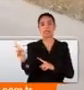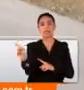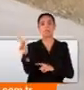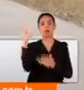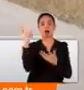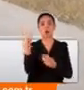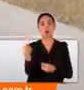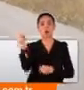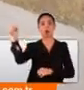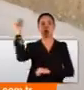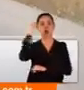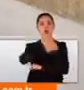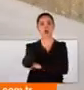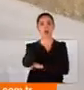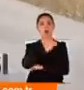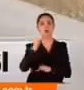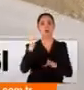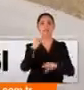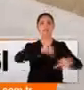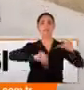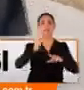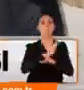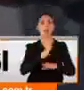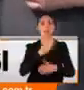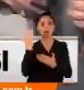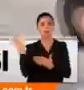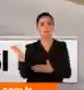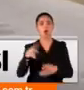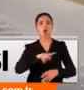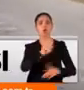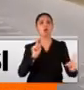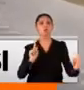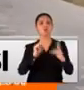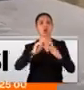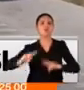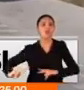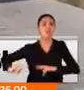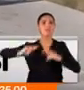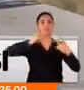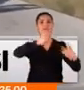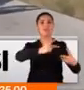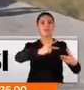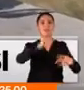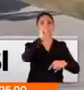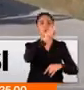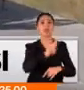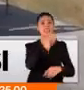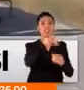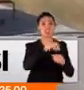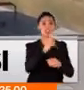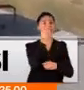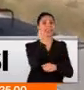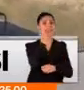idaresindeki amonyum nitrat yüklü tır yolun karşı şeridine geçti ve içerisinde 7 kişinin